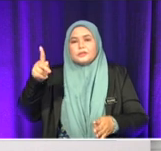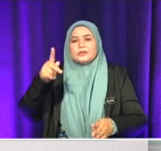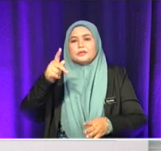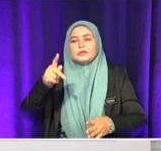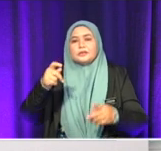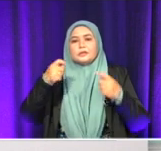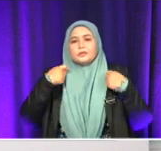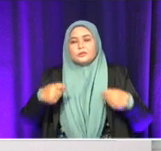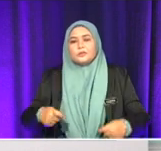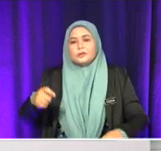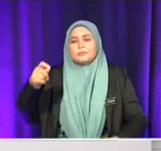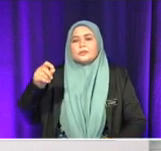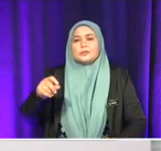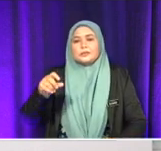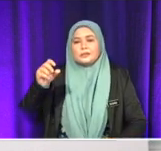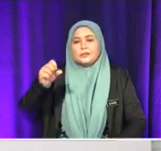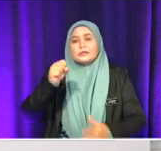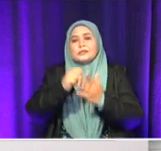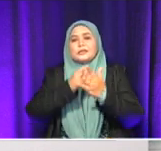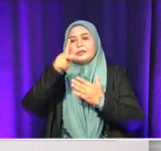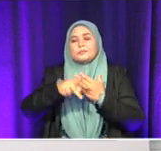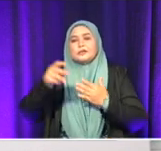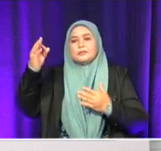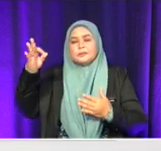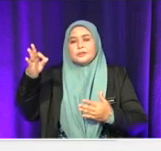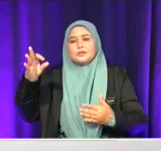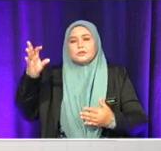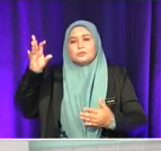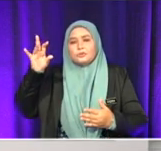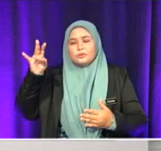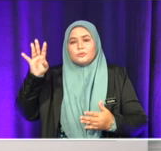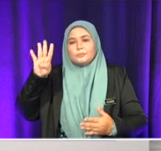September 1974 sebanyak